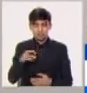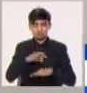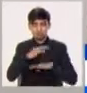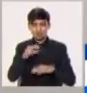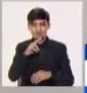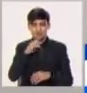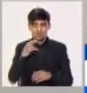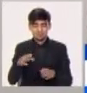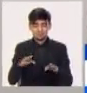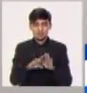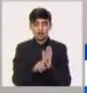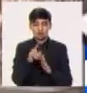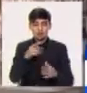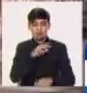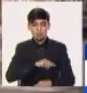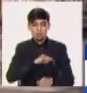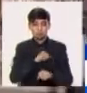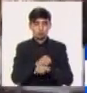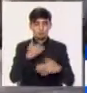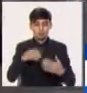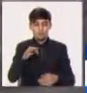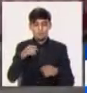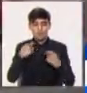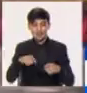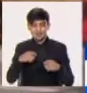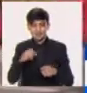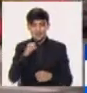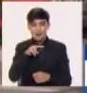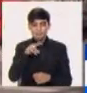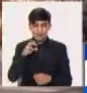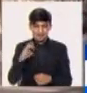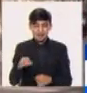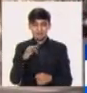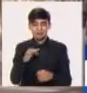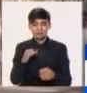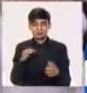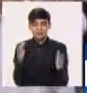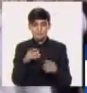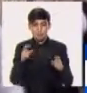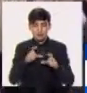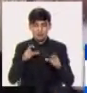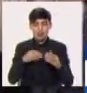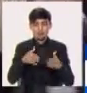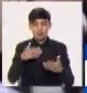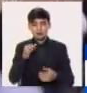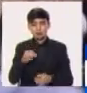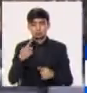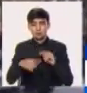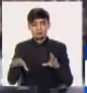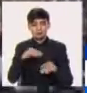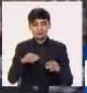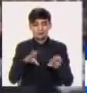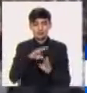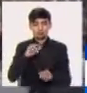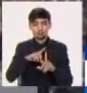Сегодня здесь приостановили работу все магазины, кроме продовольственных и аптек. А школы закроют с четверга. Кстати, правительство опубликовало